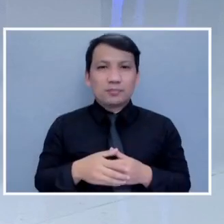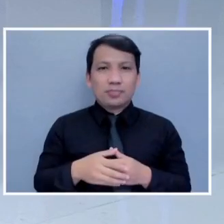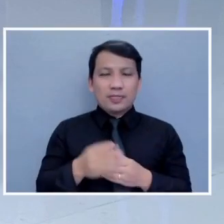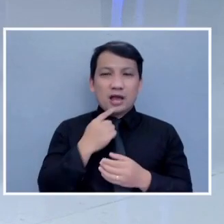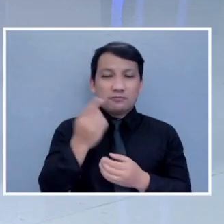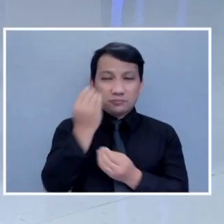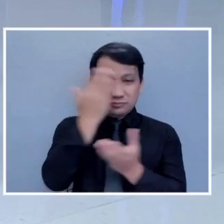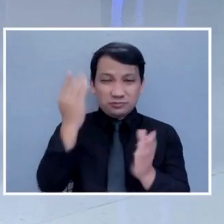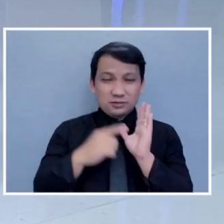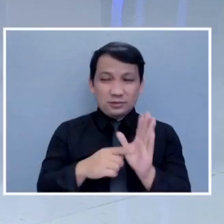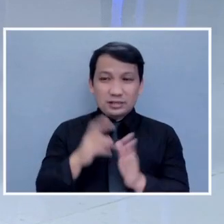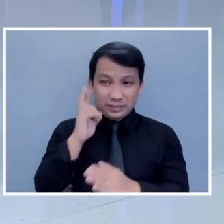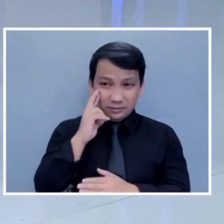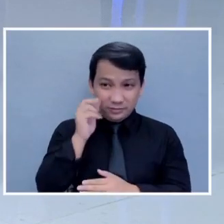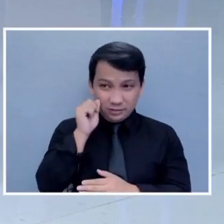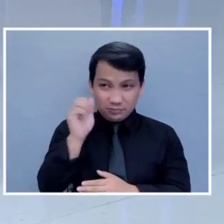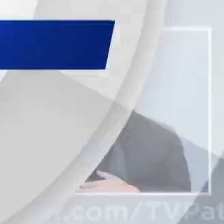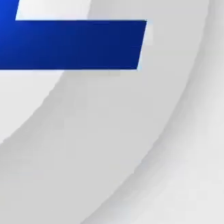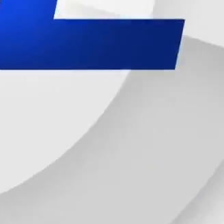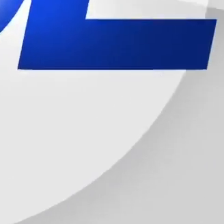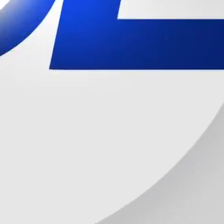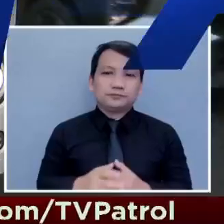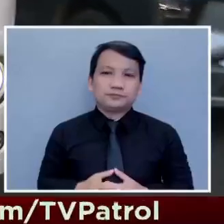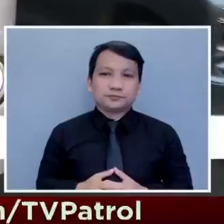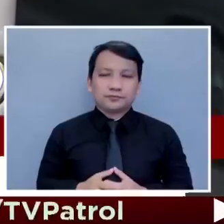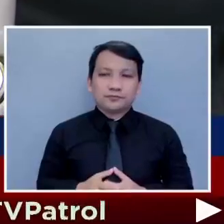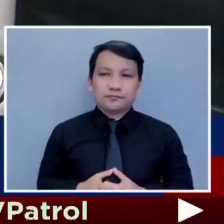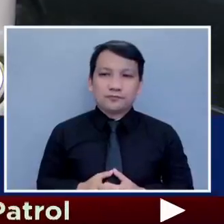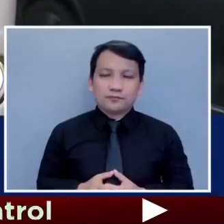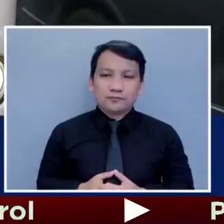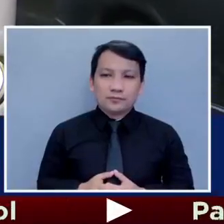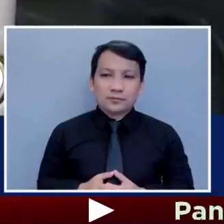Nagpapatrol, Rafael Bosano.